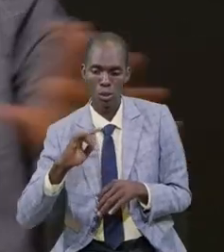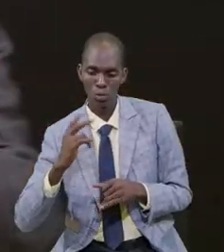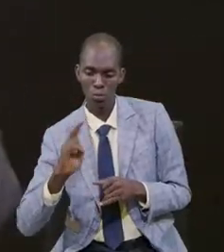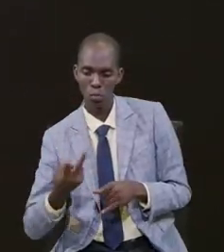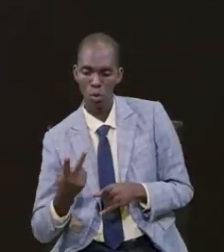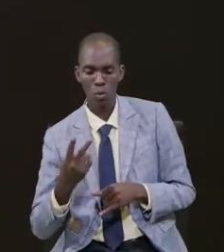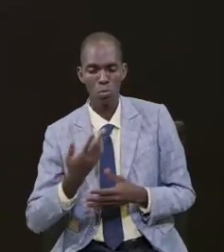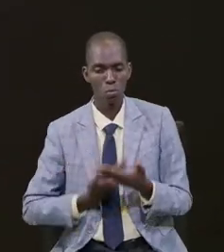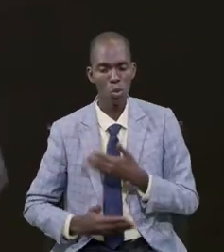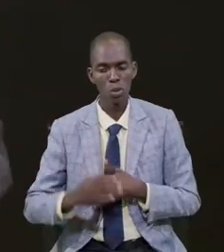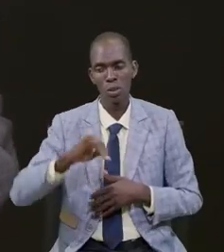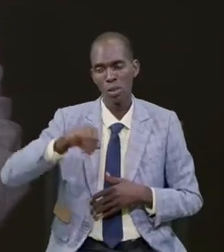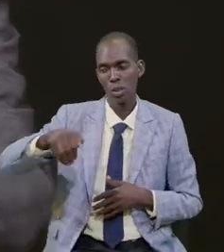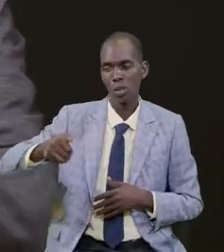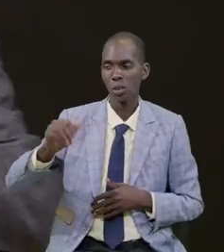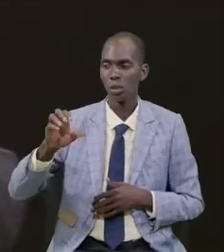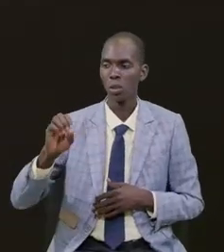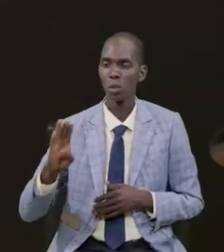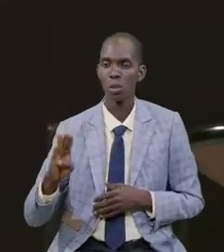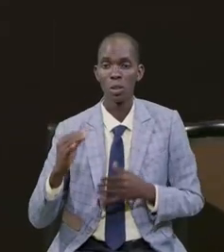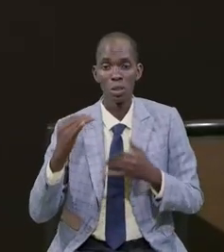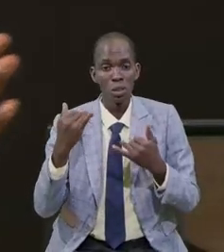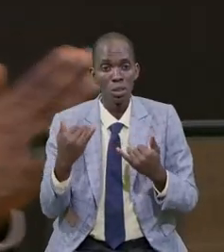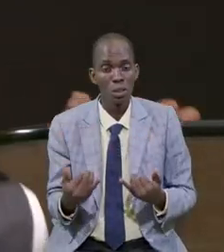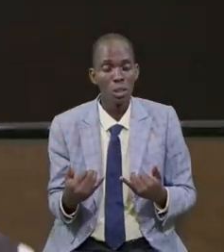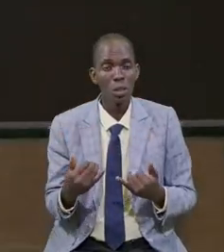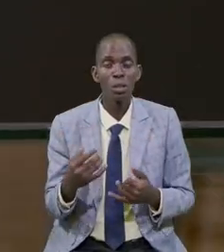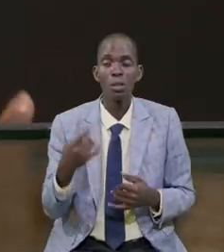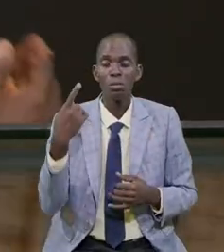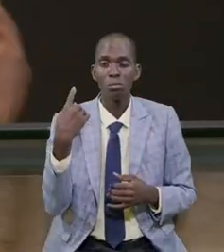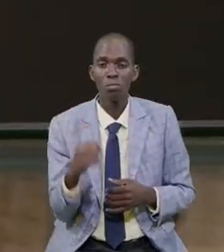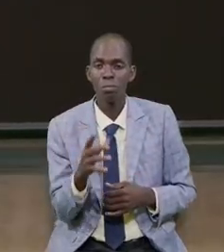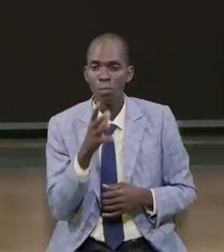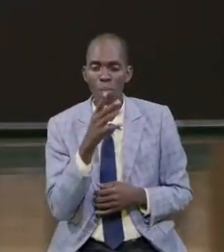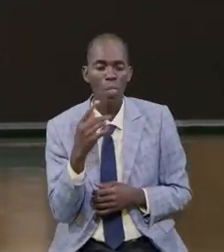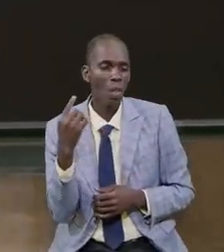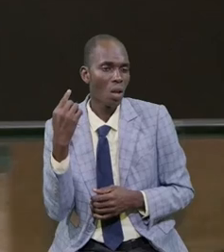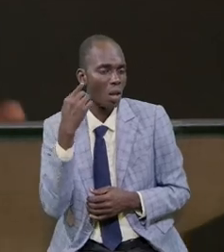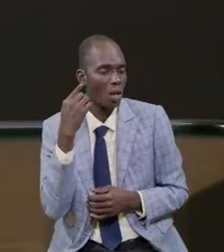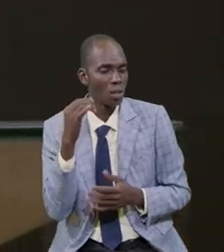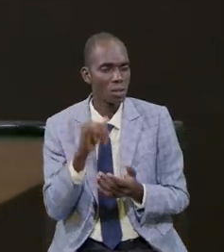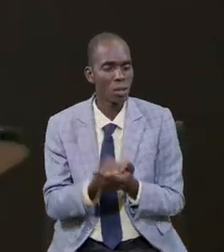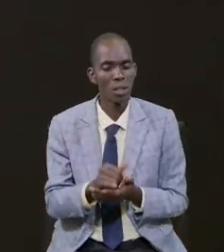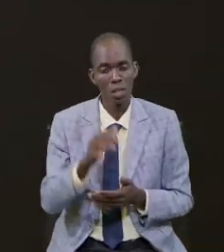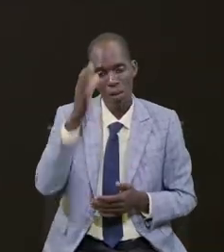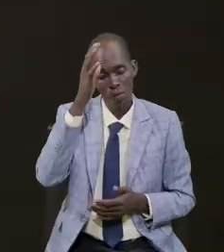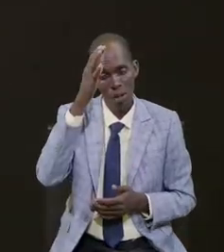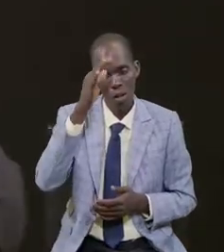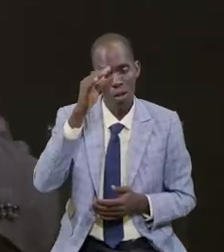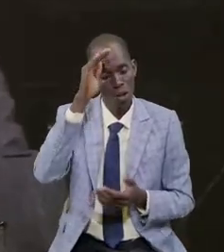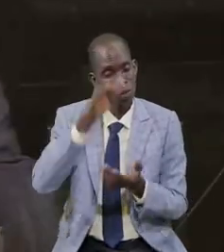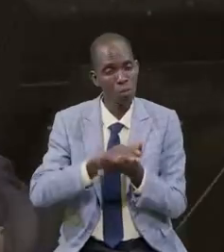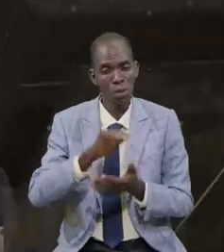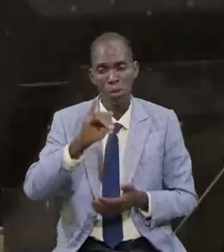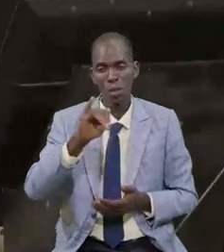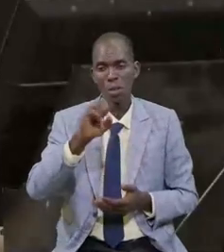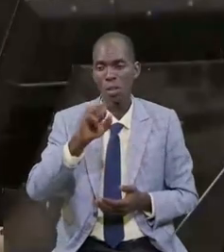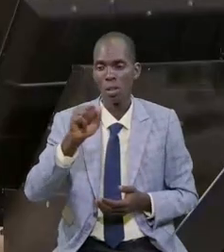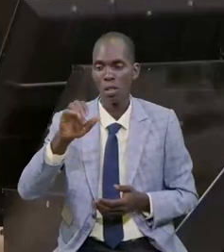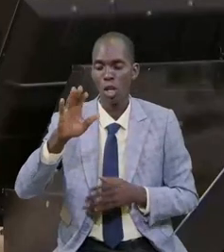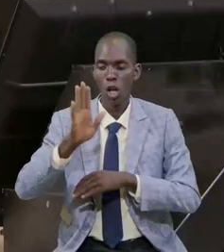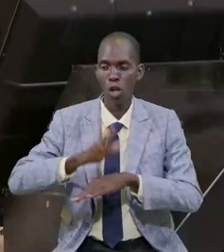aura la domination sur le petit, sur le grand, et la bénédiction du Dieu d'Abraham sera avec le petit.